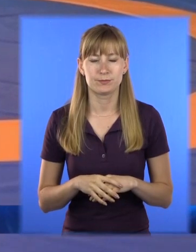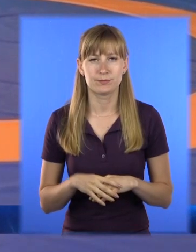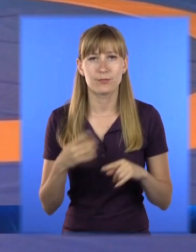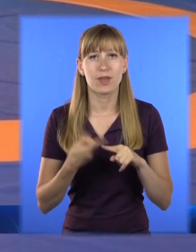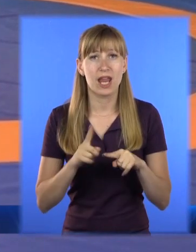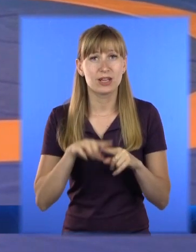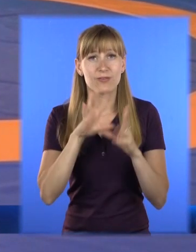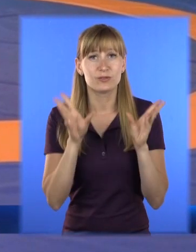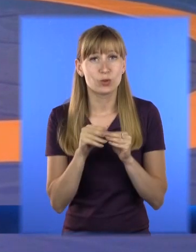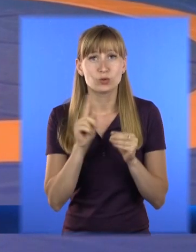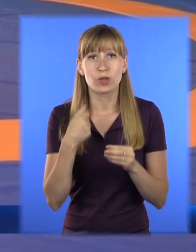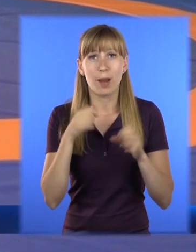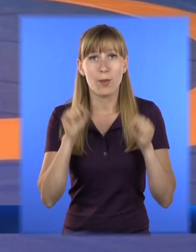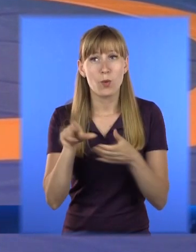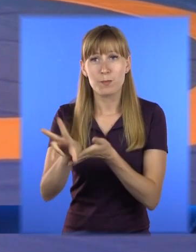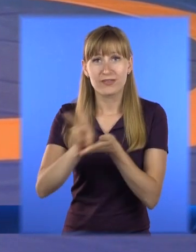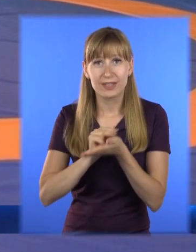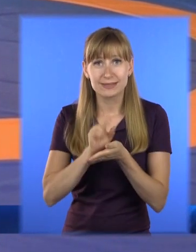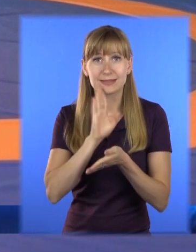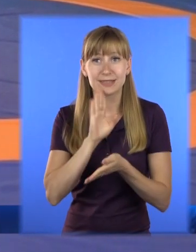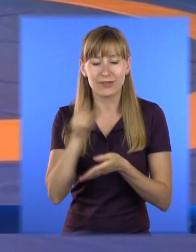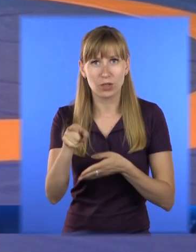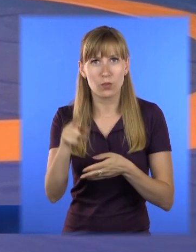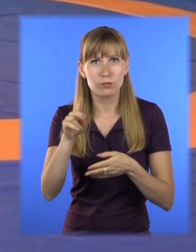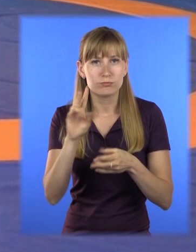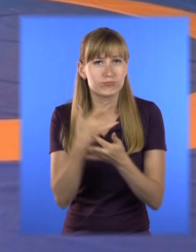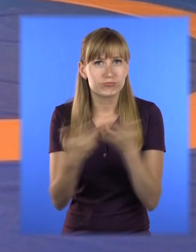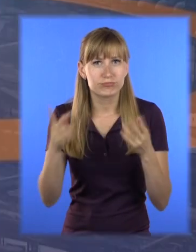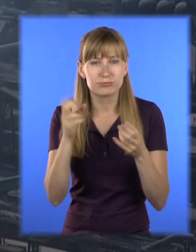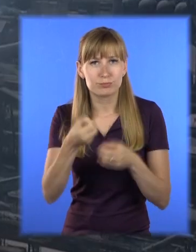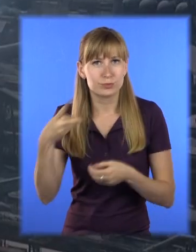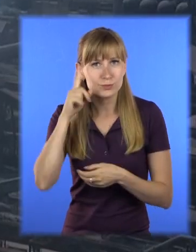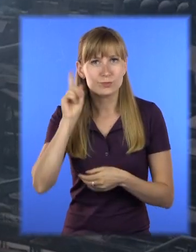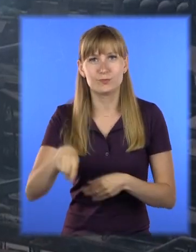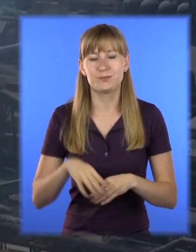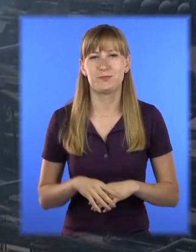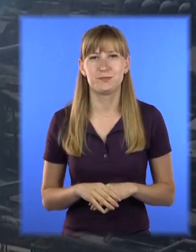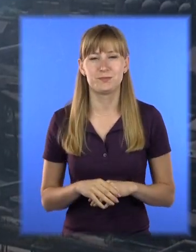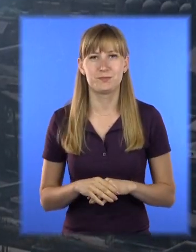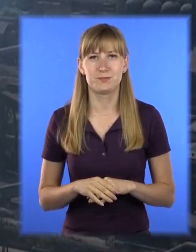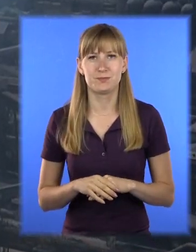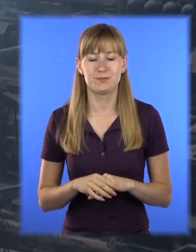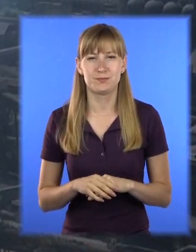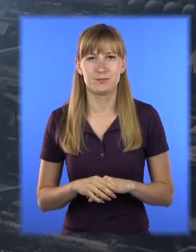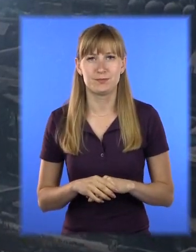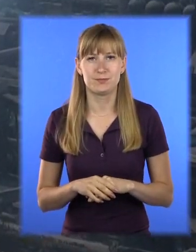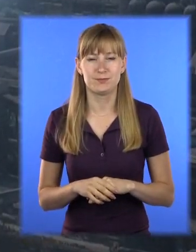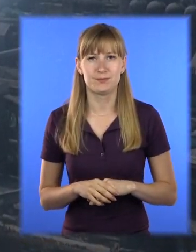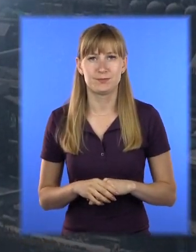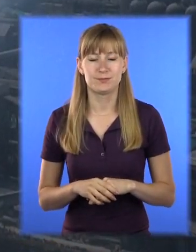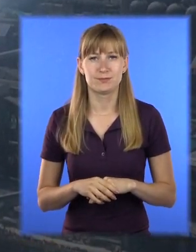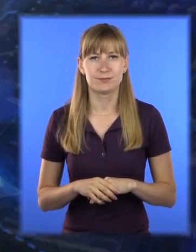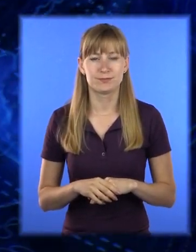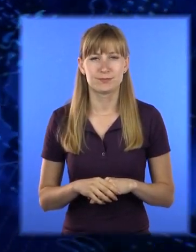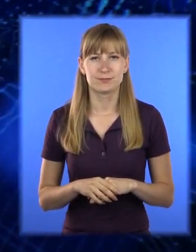Це все, що я можу повторити з того арсеналу вправ, які вміє робити ця тендітна дівчинка. Детальніше про ці та інші події –